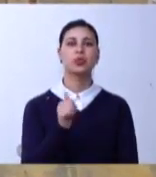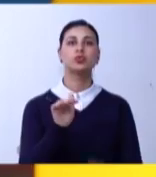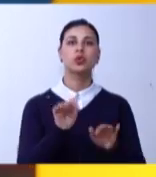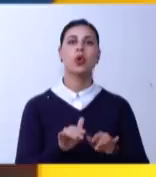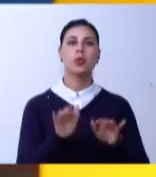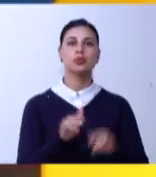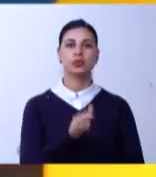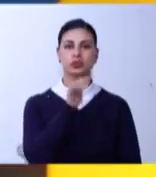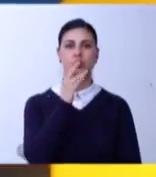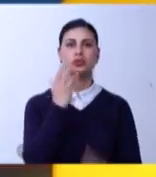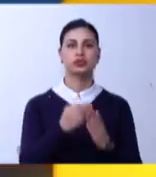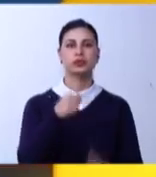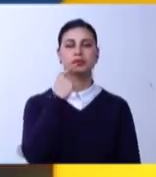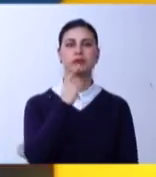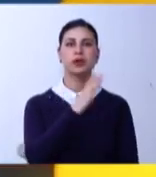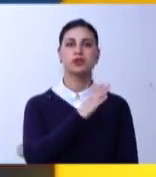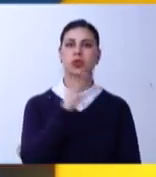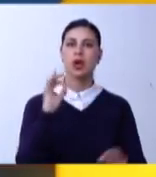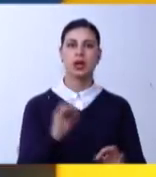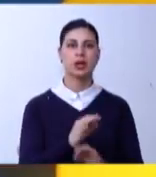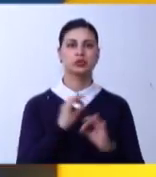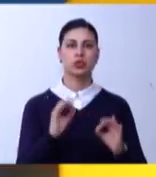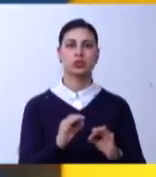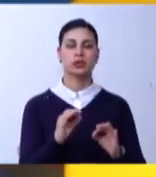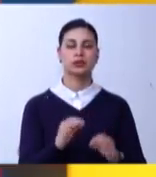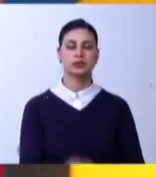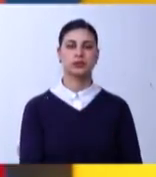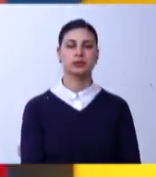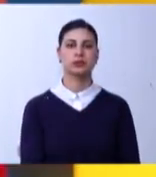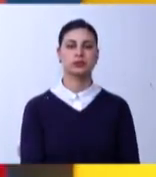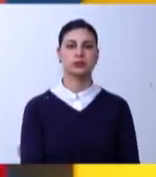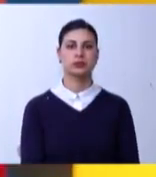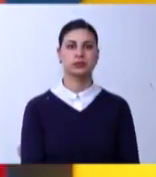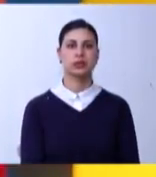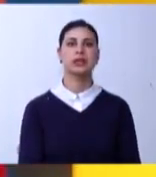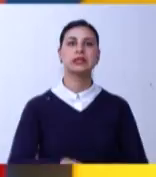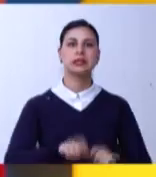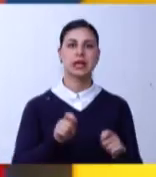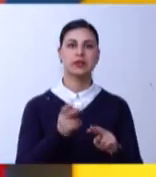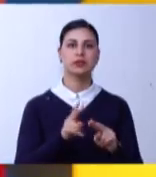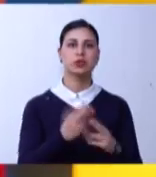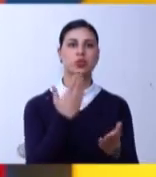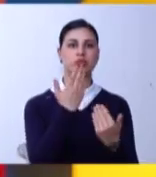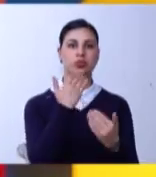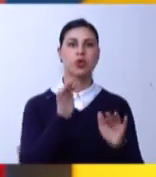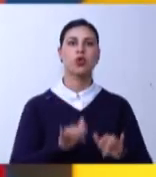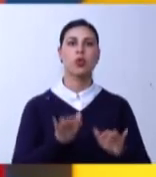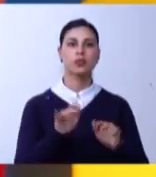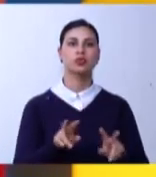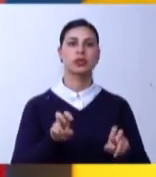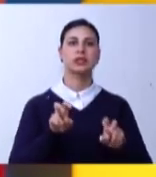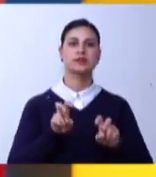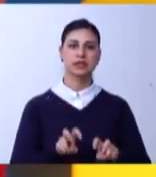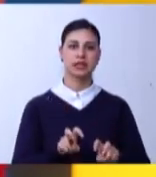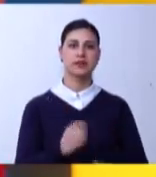კომპიუტერის შემთხვევაში ჩვენ ხას უსვამთ, არასოდეს უნდა დაირღვეს ეს ურთიერთობა კომპიუტერთან,